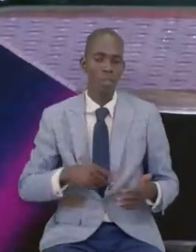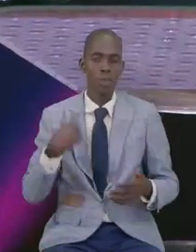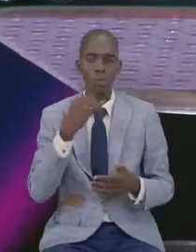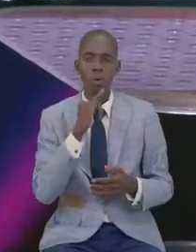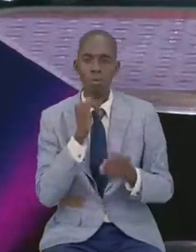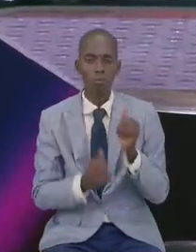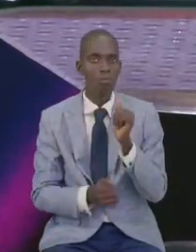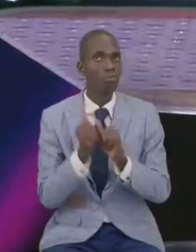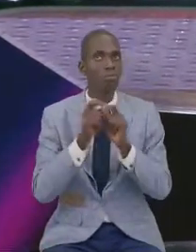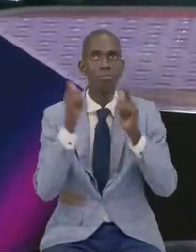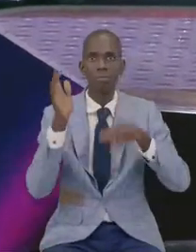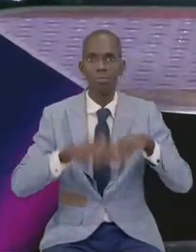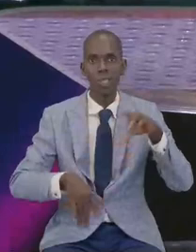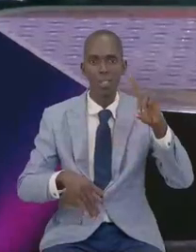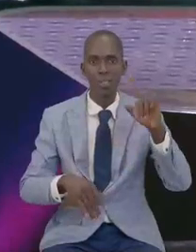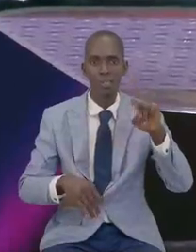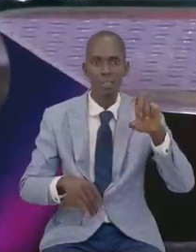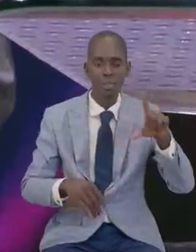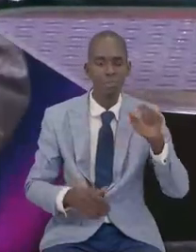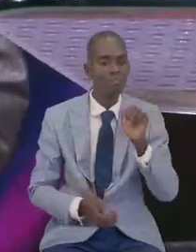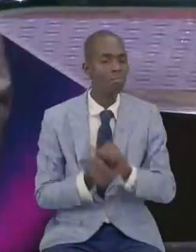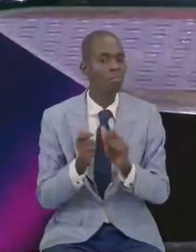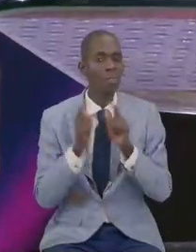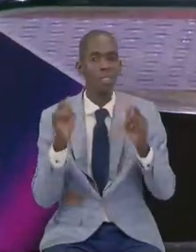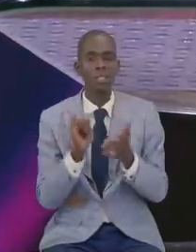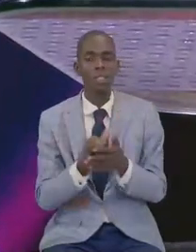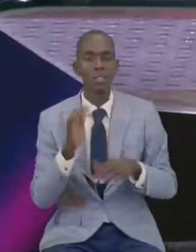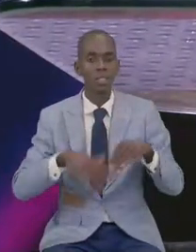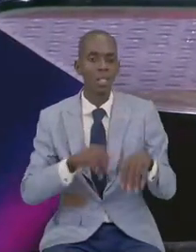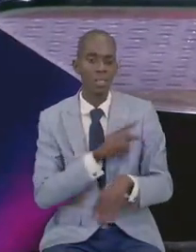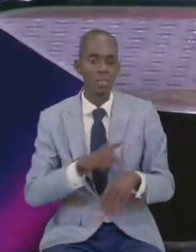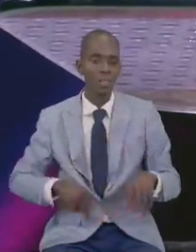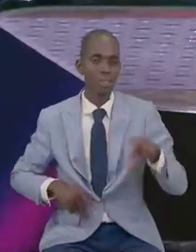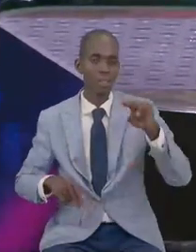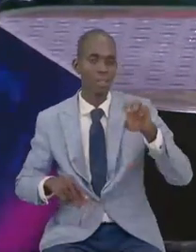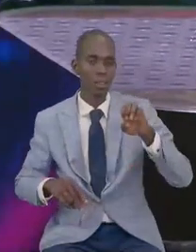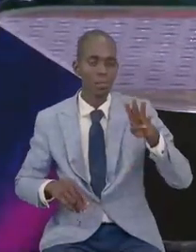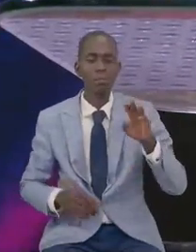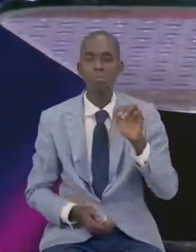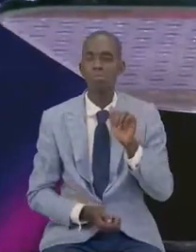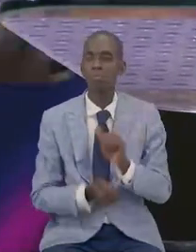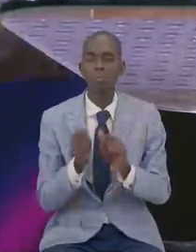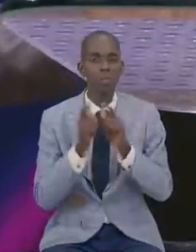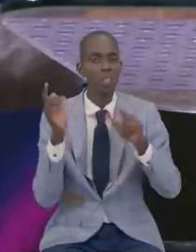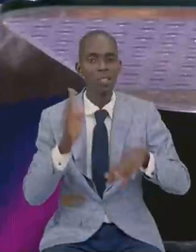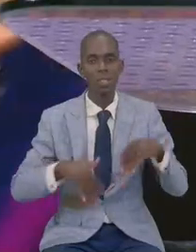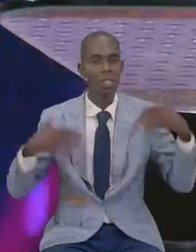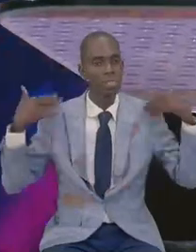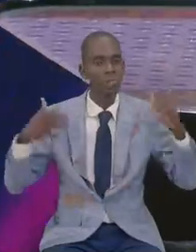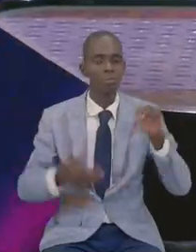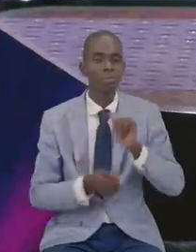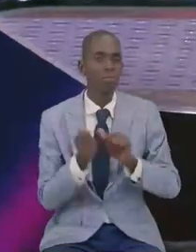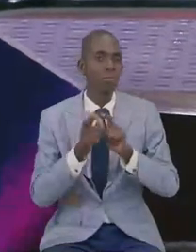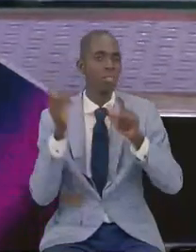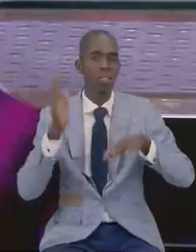est plus grand que Nebuchadnezzar, qui est plus grand que les anges, qui est plus grand que tous les humains sur